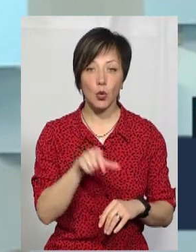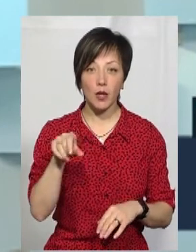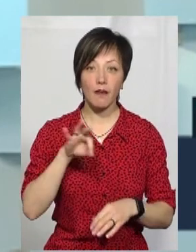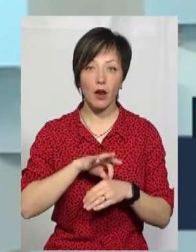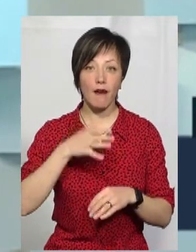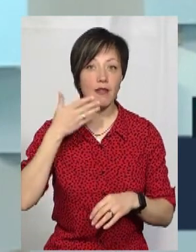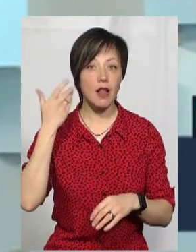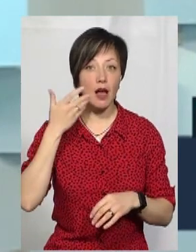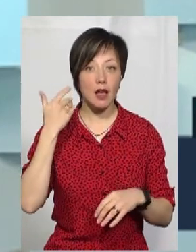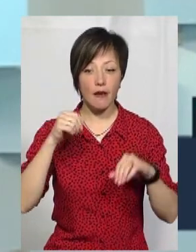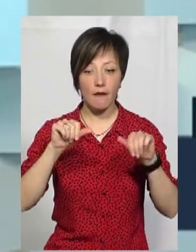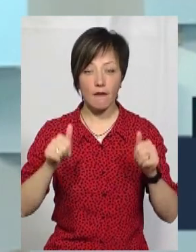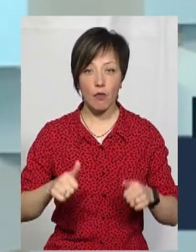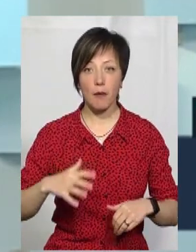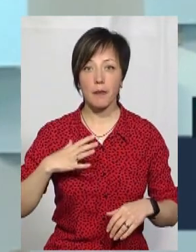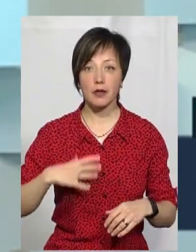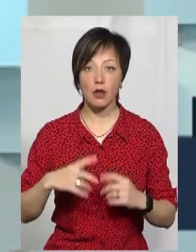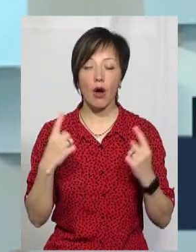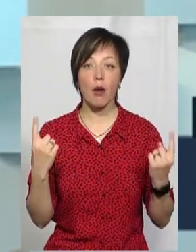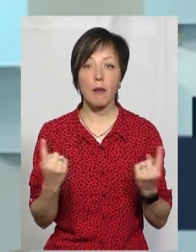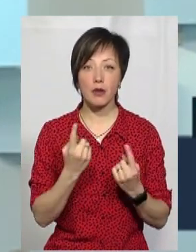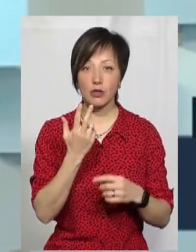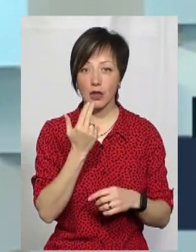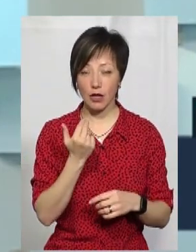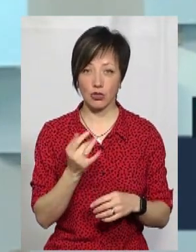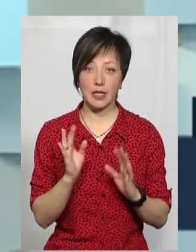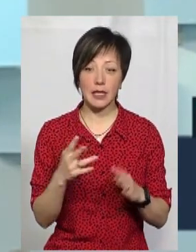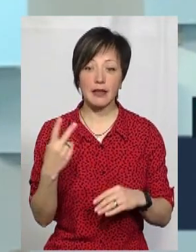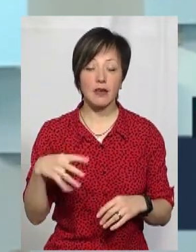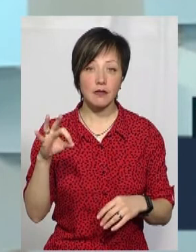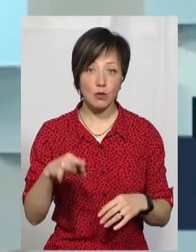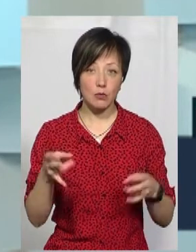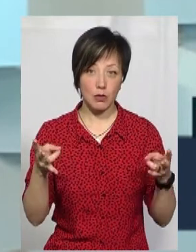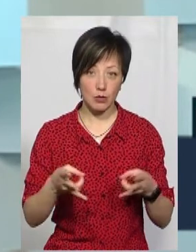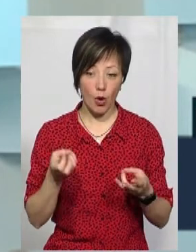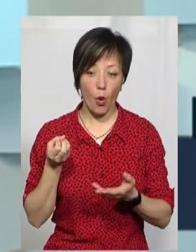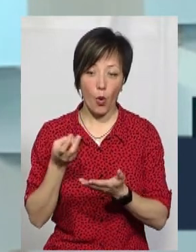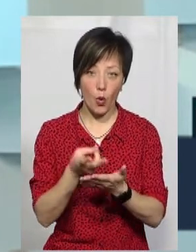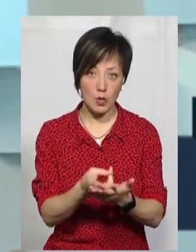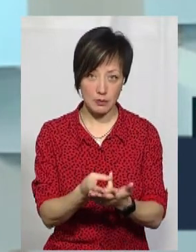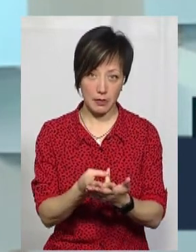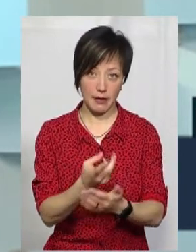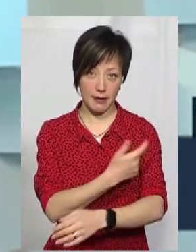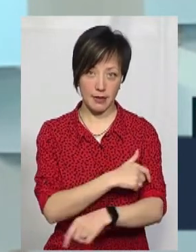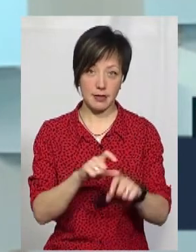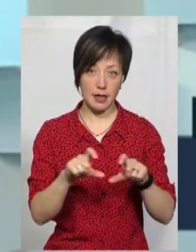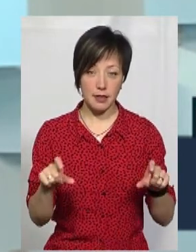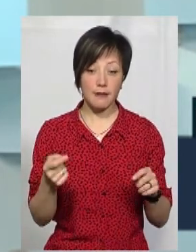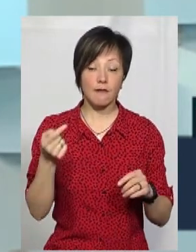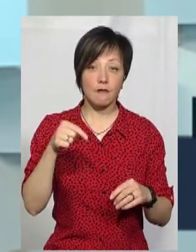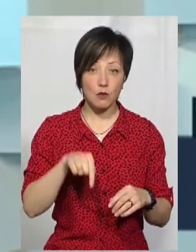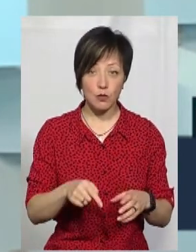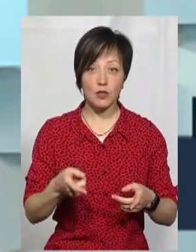хворіють в легкій формі, приносять як звичайну нежить це захворювання, лише 20% будуть потребувати госпіталізації. Тому в цьому